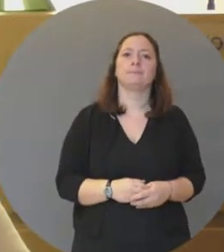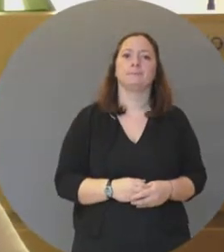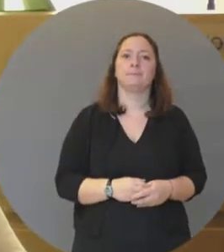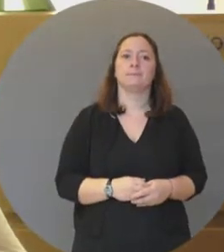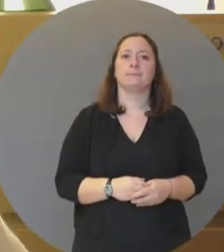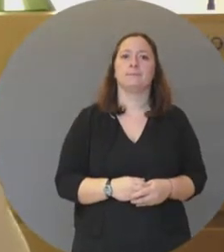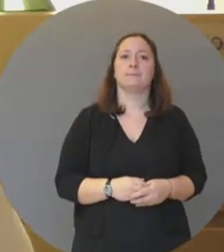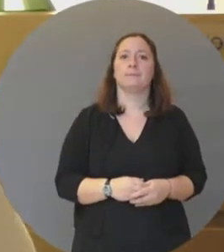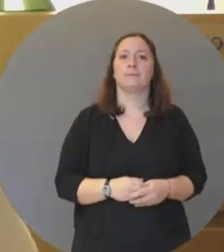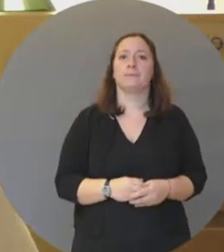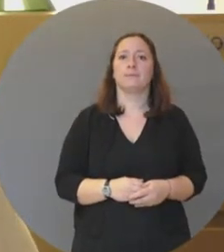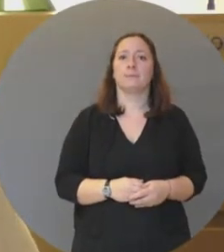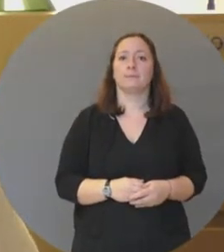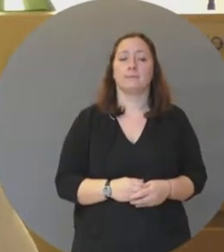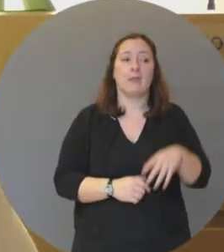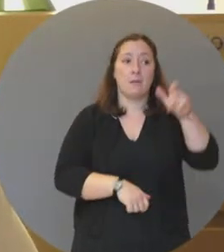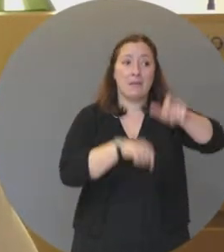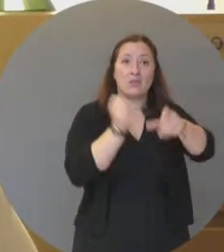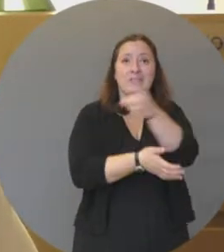confrontés